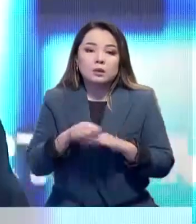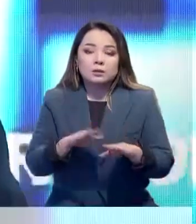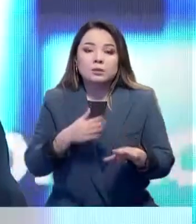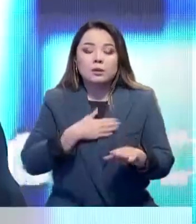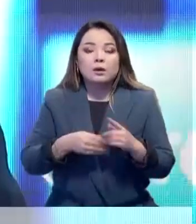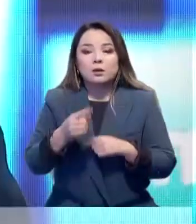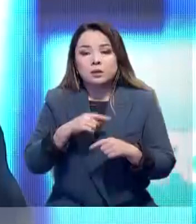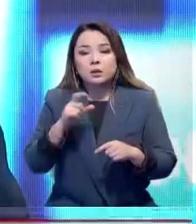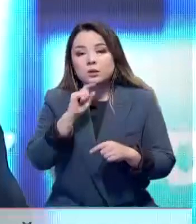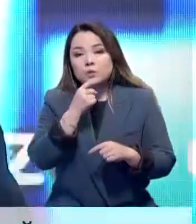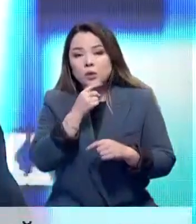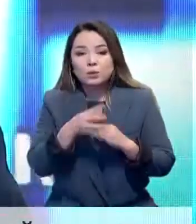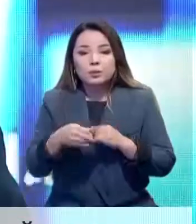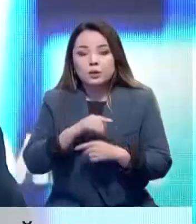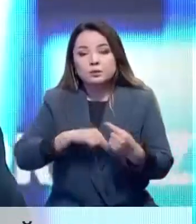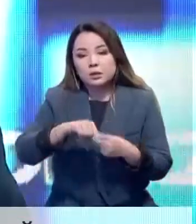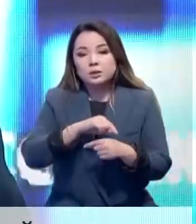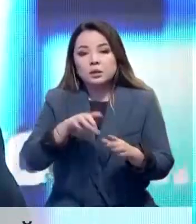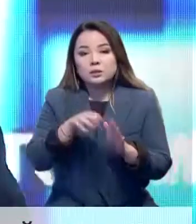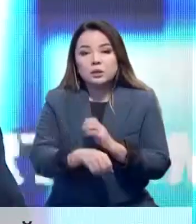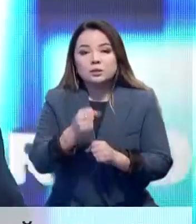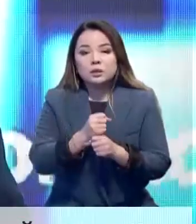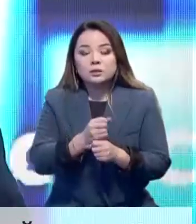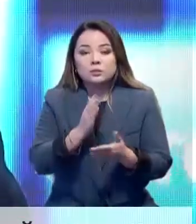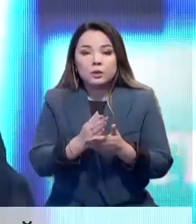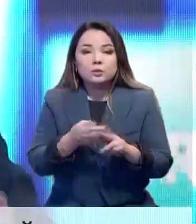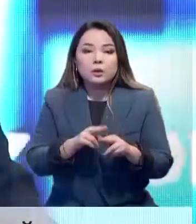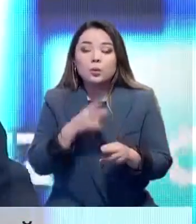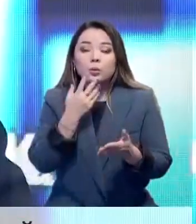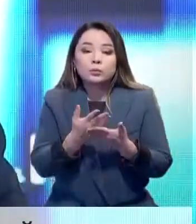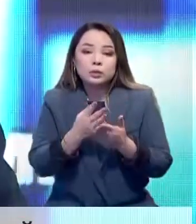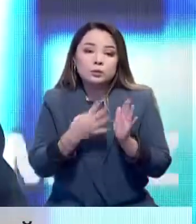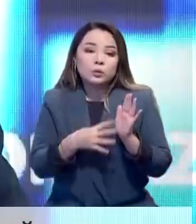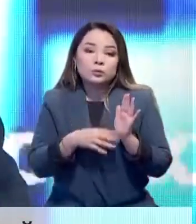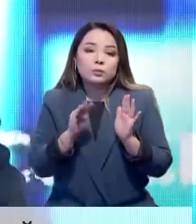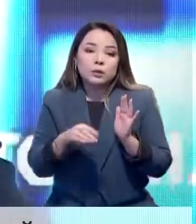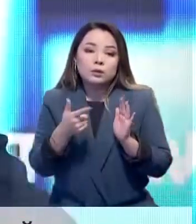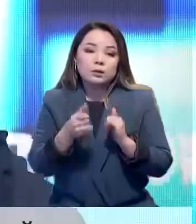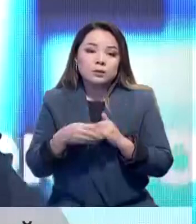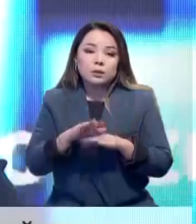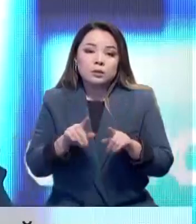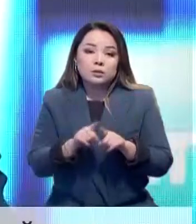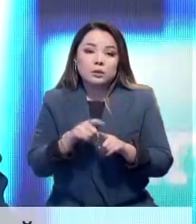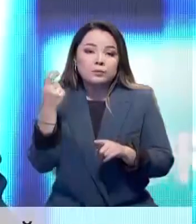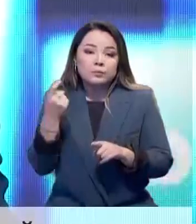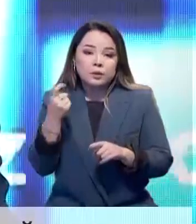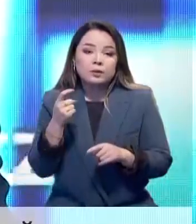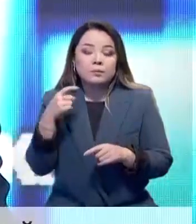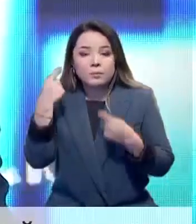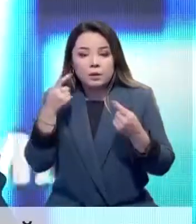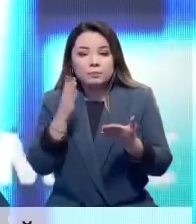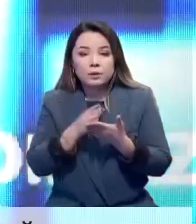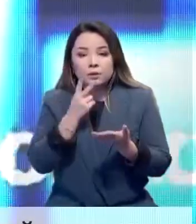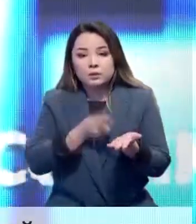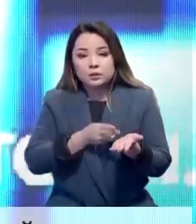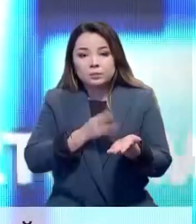біз қайта экономикалық айналымға енгіздік. Ол нені білдіреді? Яғни 90 мың гектар жерінде оның иелері малының бар екенін